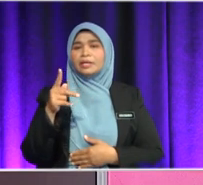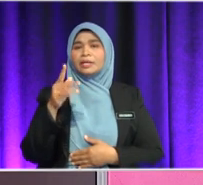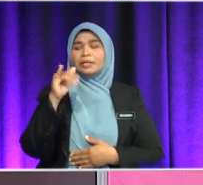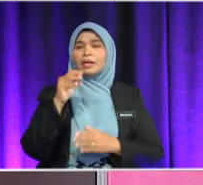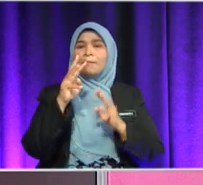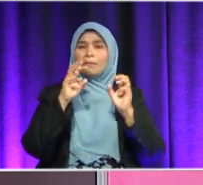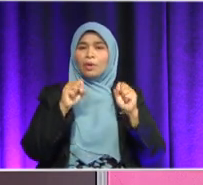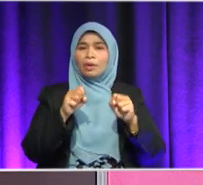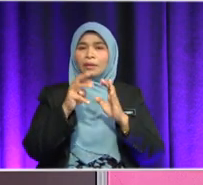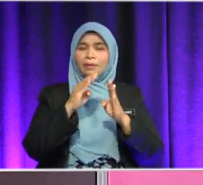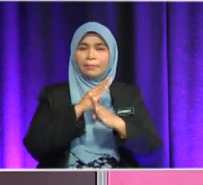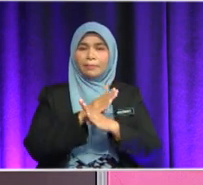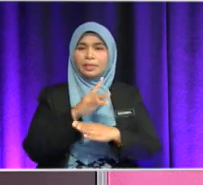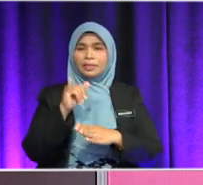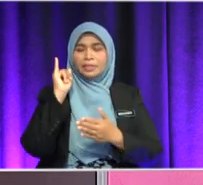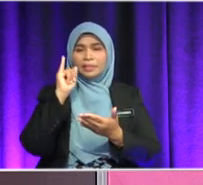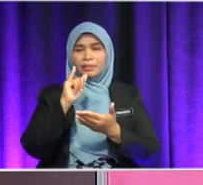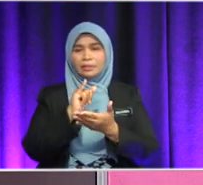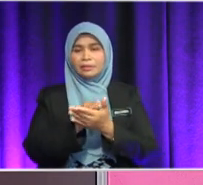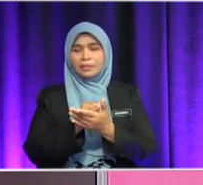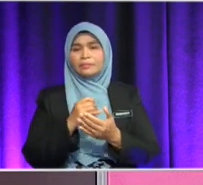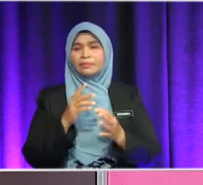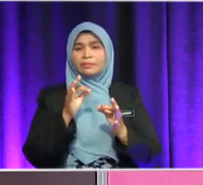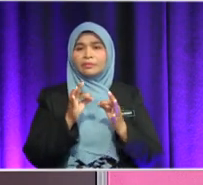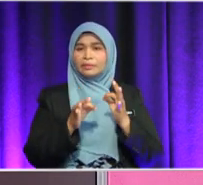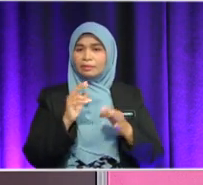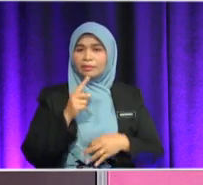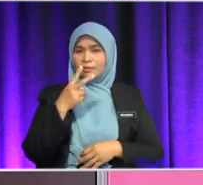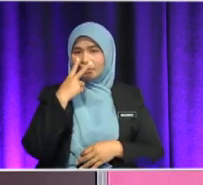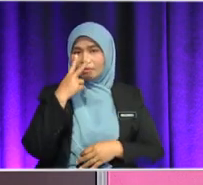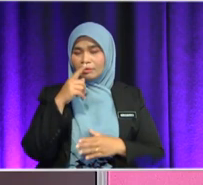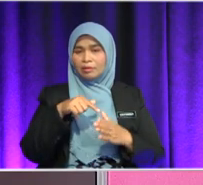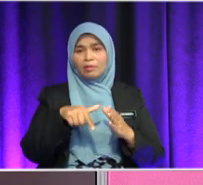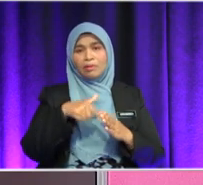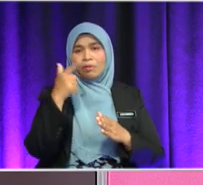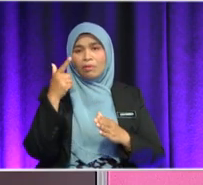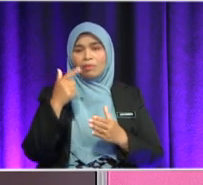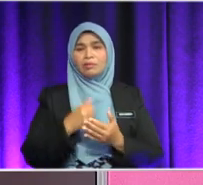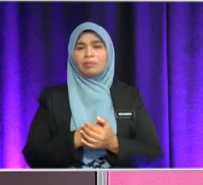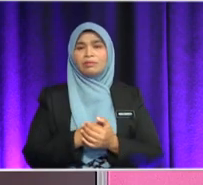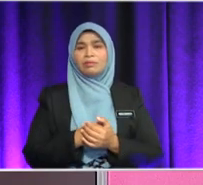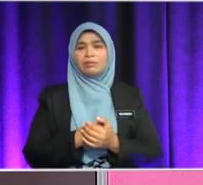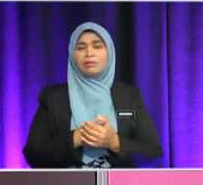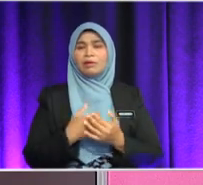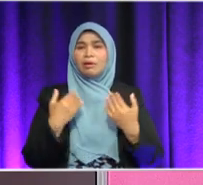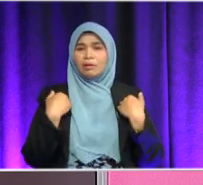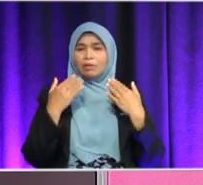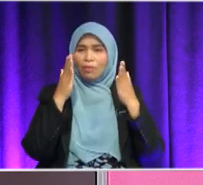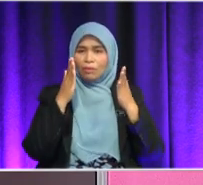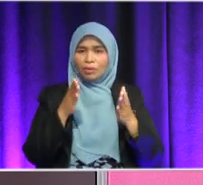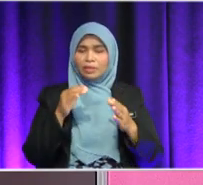yang boleh membatalkan iman kalau kita lihat di luar sana ada generasi ataupun ada orang-orang yang